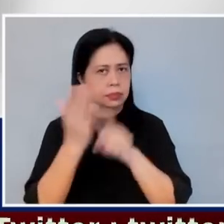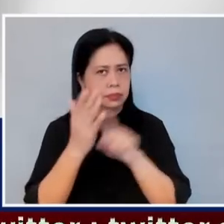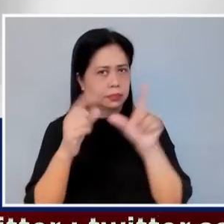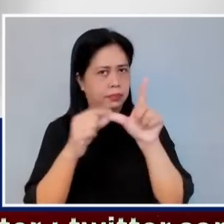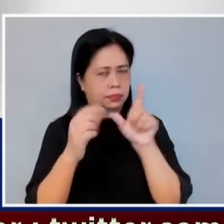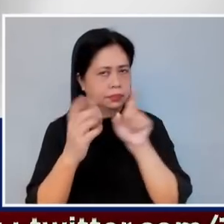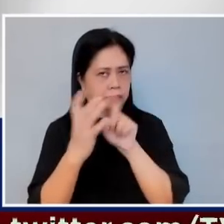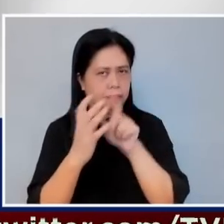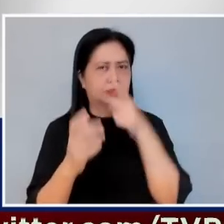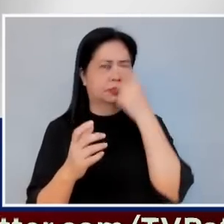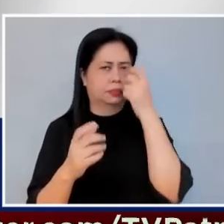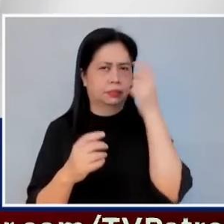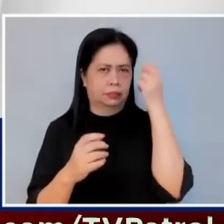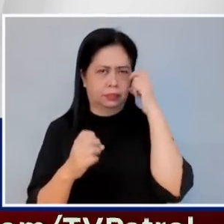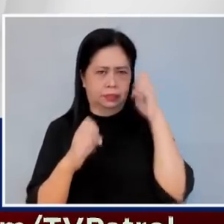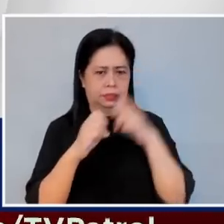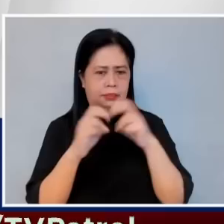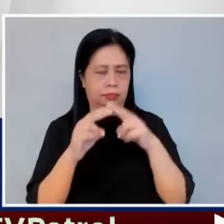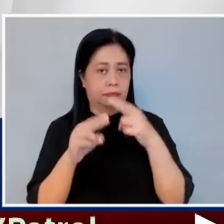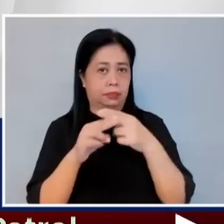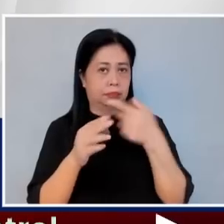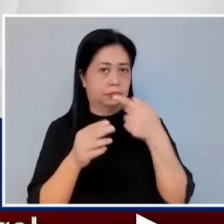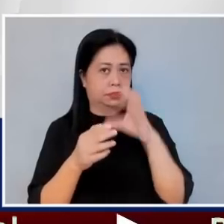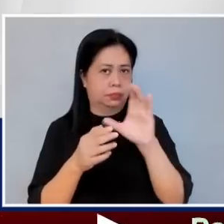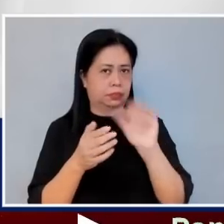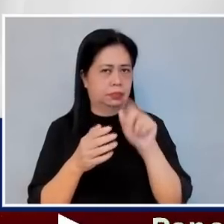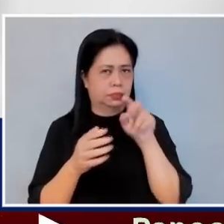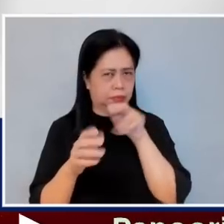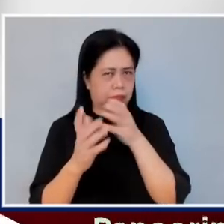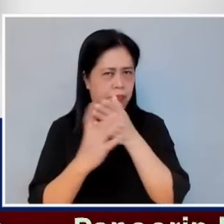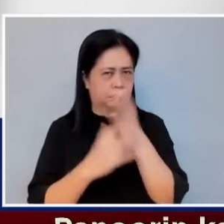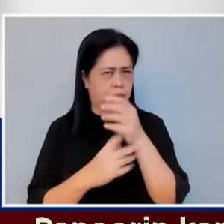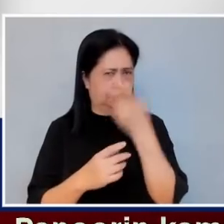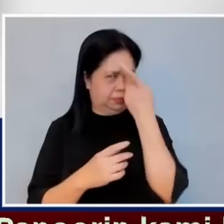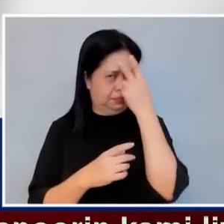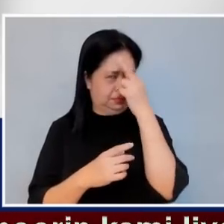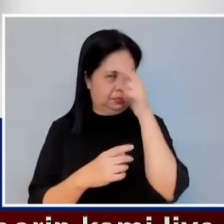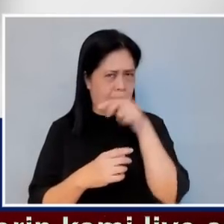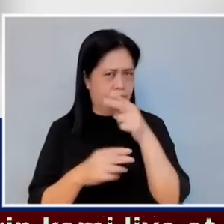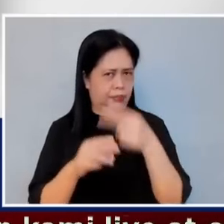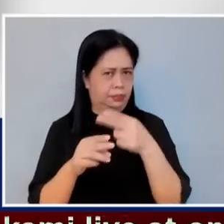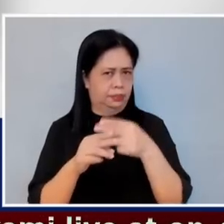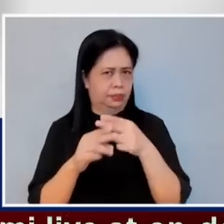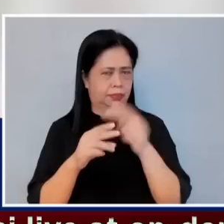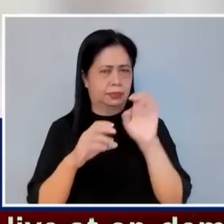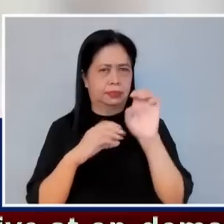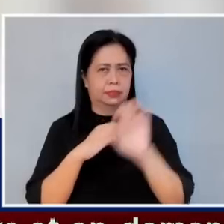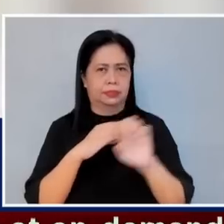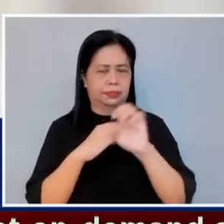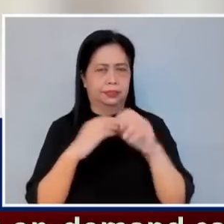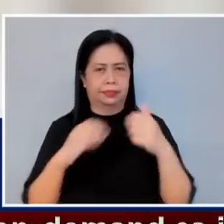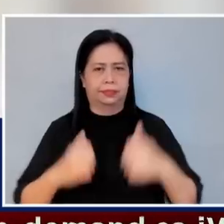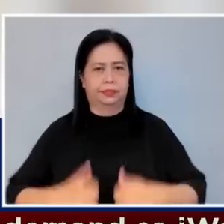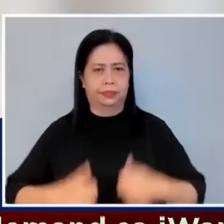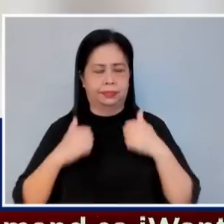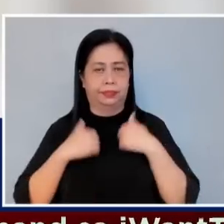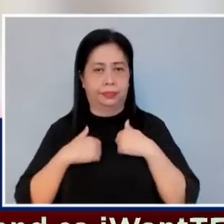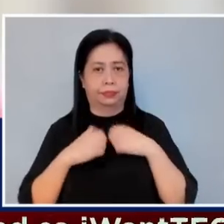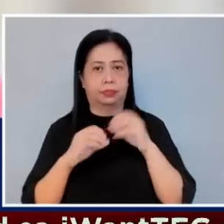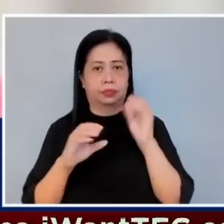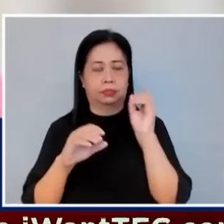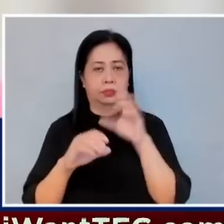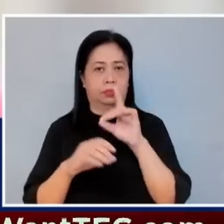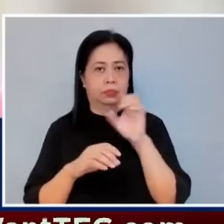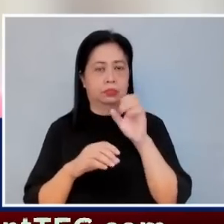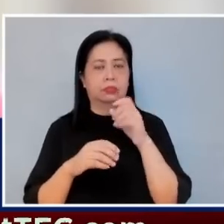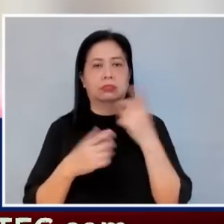account dahil kahit nakapangalan sa GCash, makikitang kahina-hinala ang pangalan ng email address. Nalagyan ng 100 pesos